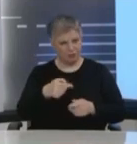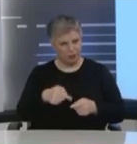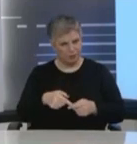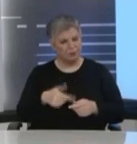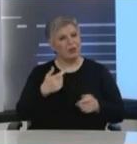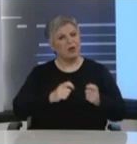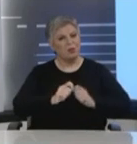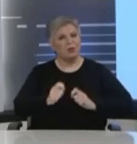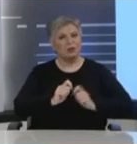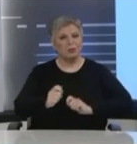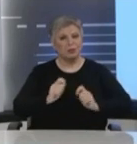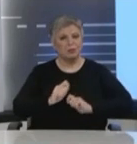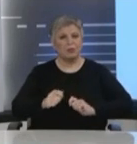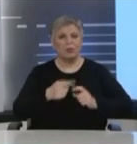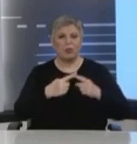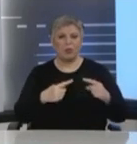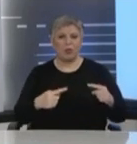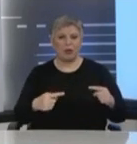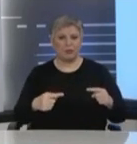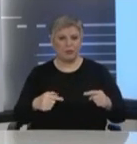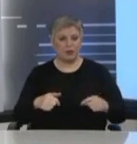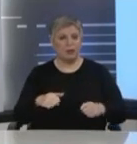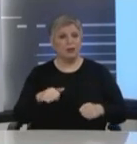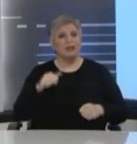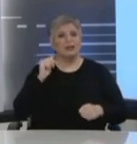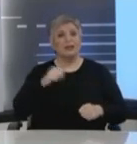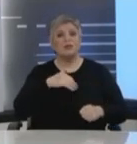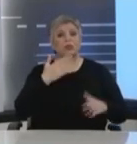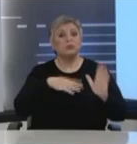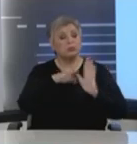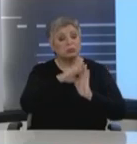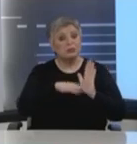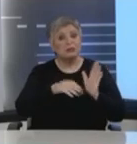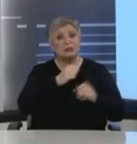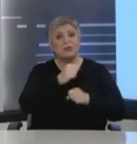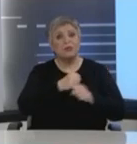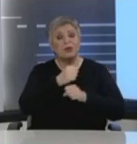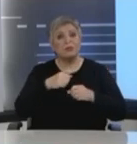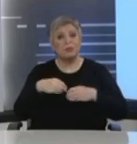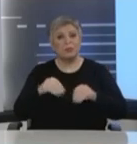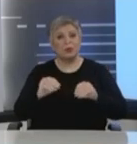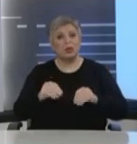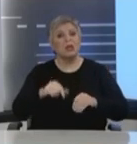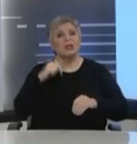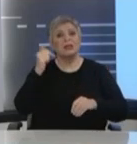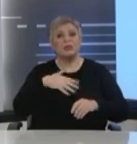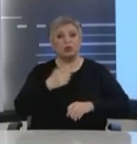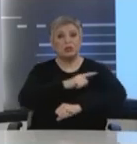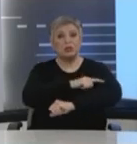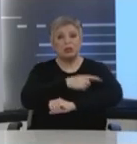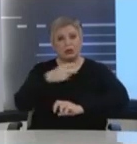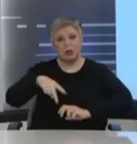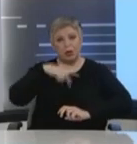Θεσμοθέτησε μέτρα συγκράτησης του κόστους, ιδίως της λίστας φαρμάκων και τους σημαντικούς περιορισμούς στη συνταγογράφηση